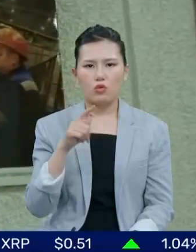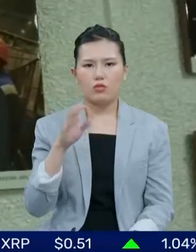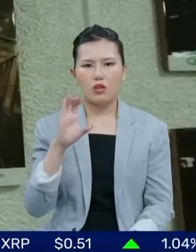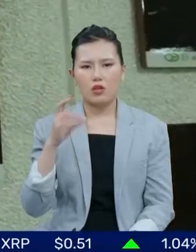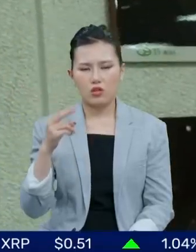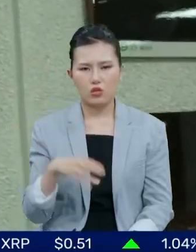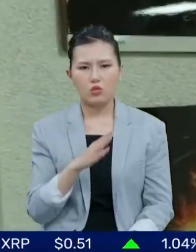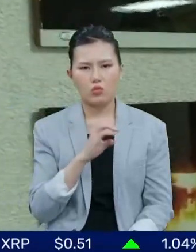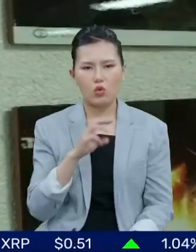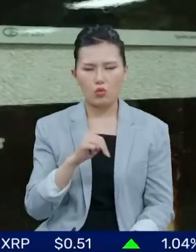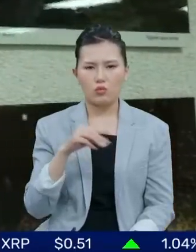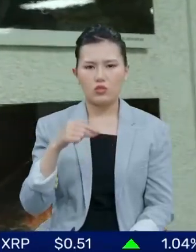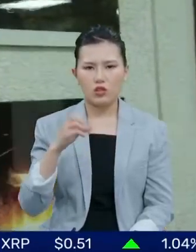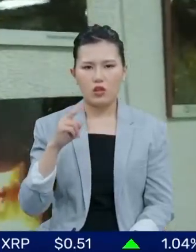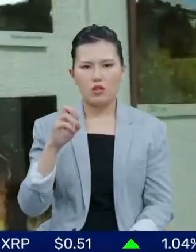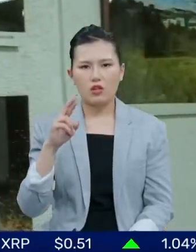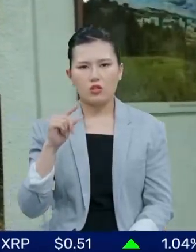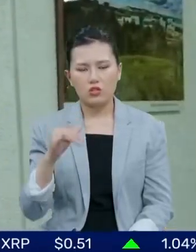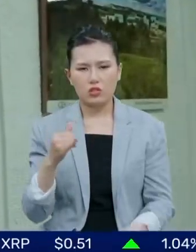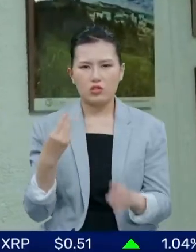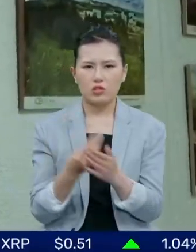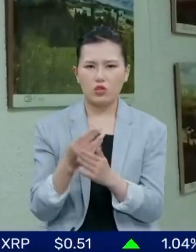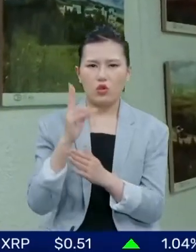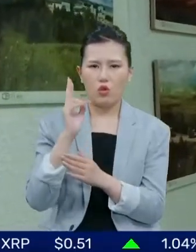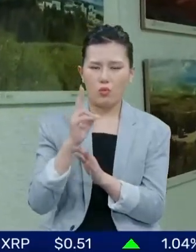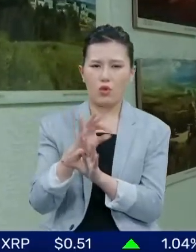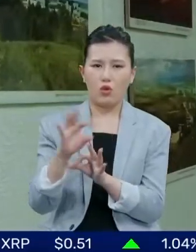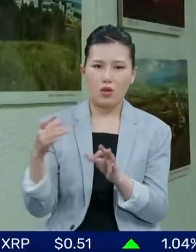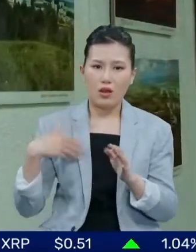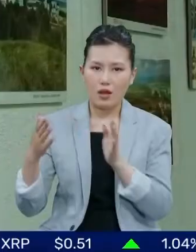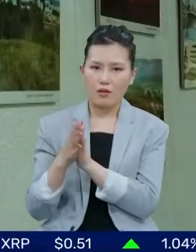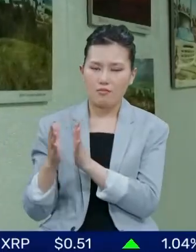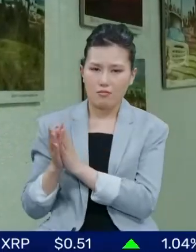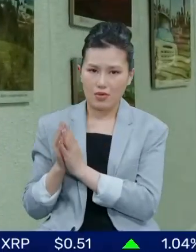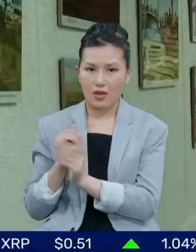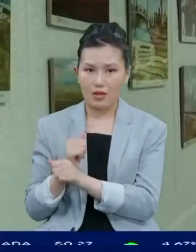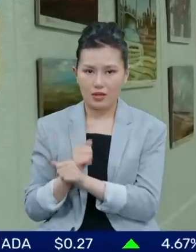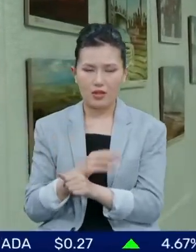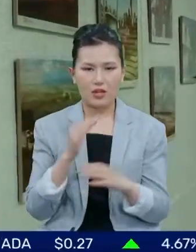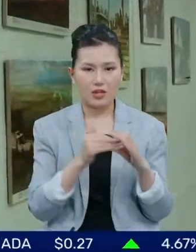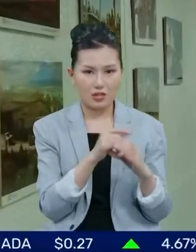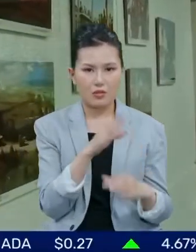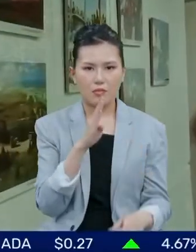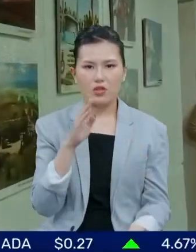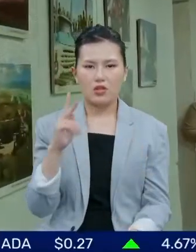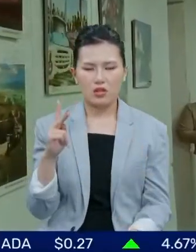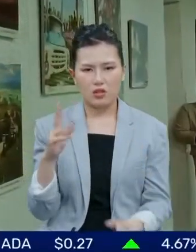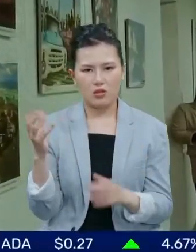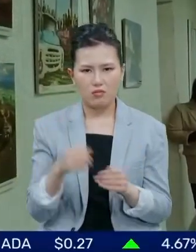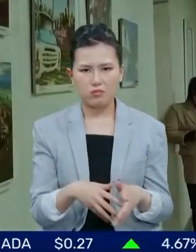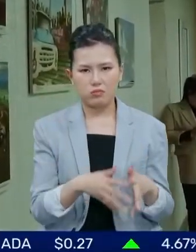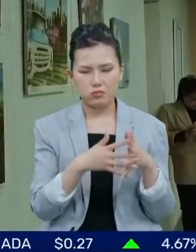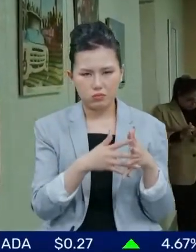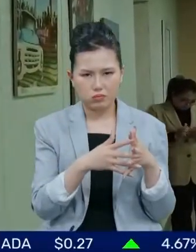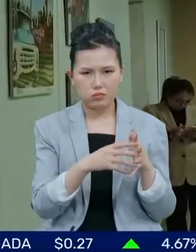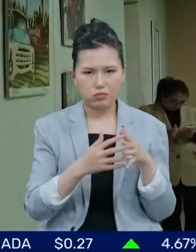Boomjin Energy зэрэг шилдэг технологийн компаниудтай хамтран ажиллаж Эрдэнэт хотод BK аж үйлдвэрлэлийн цогцлбрын кластер